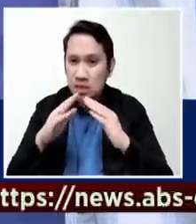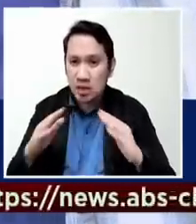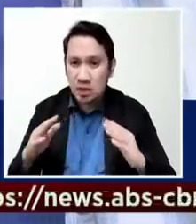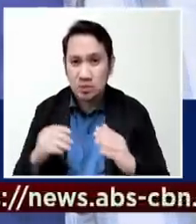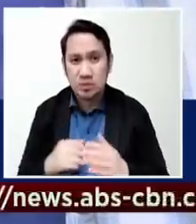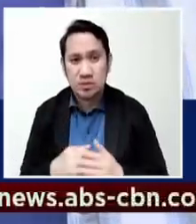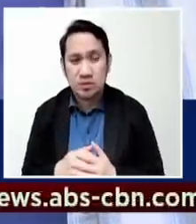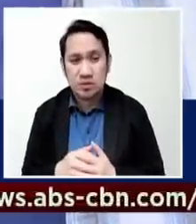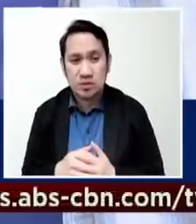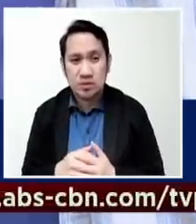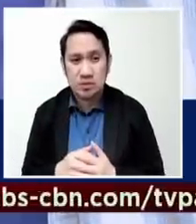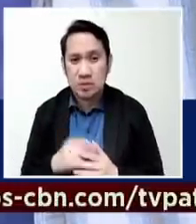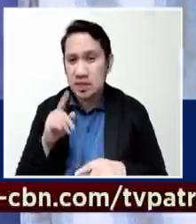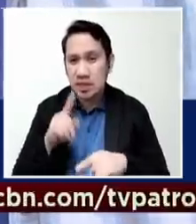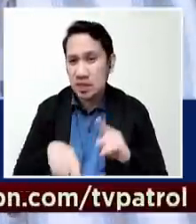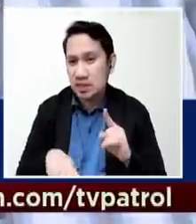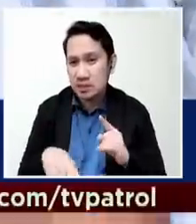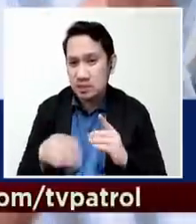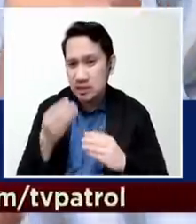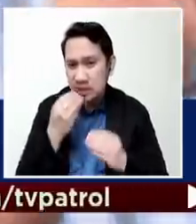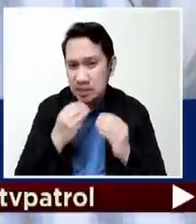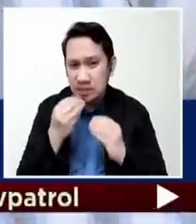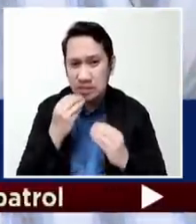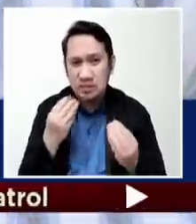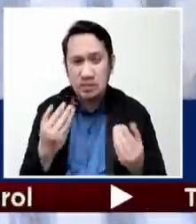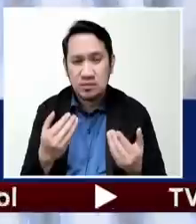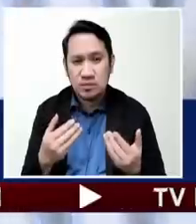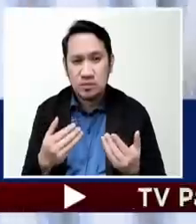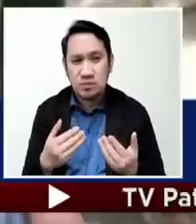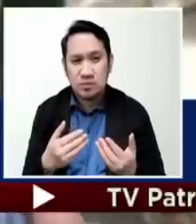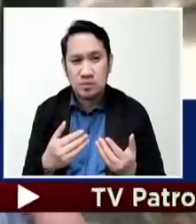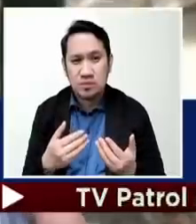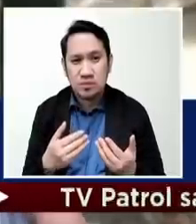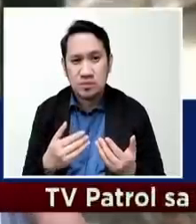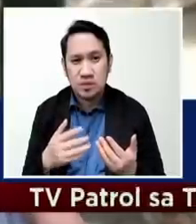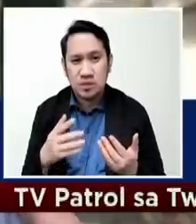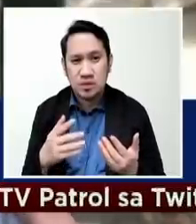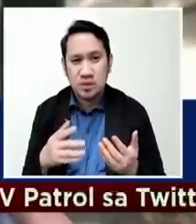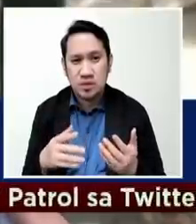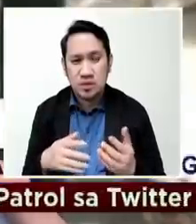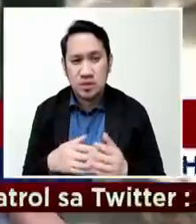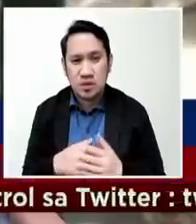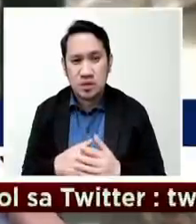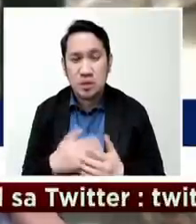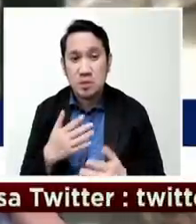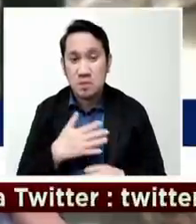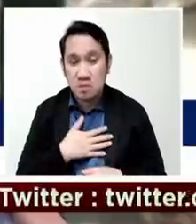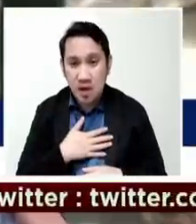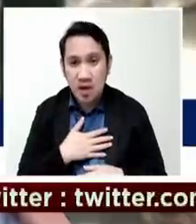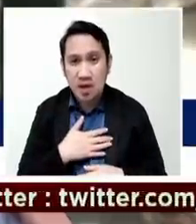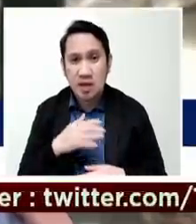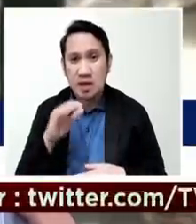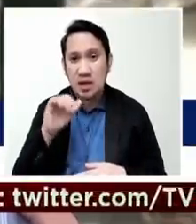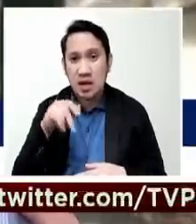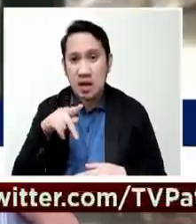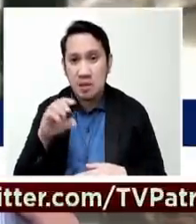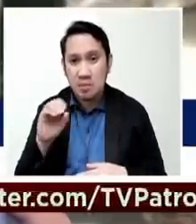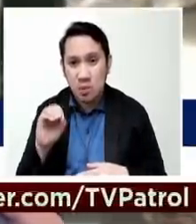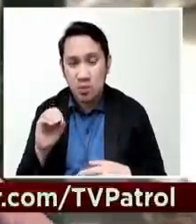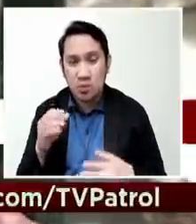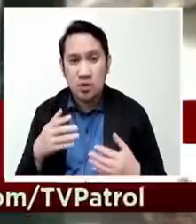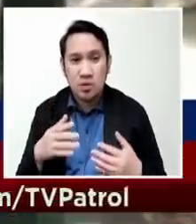ako makakaya. Parang nawawaran ako ng isip. Buhay po ng mga apo ko. Yun ang importante